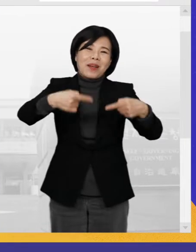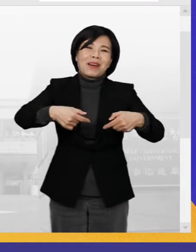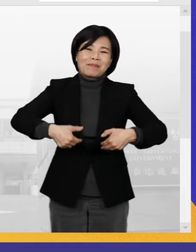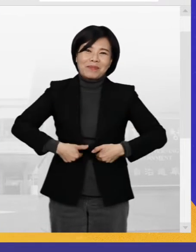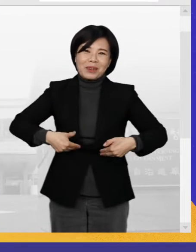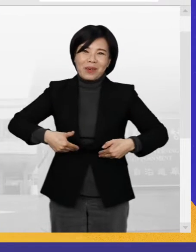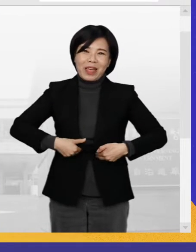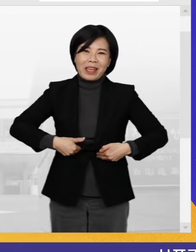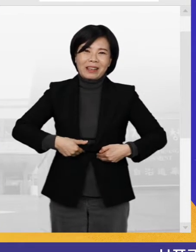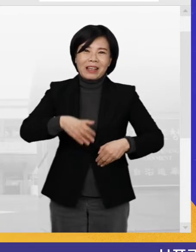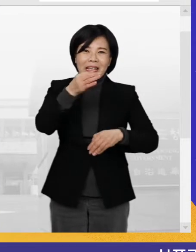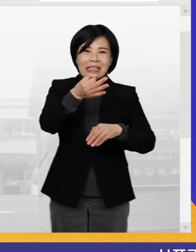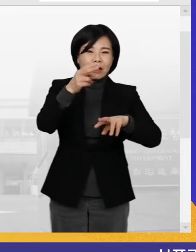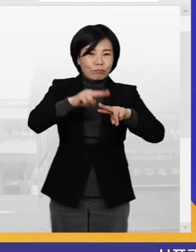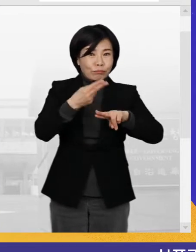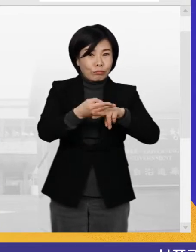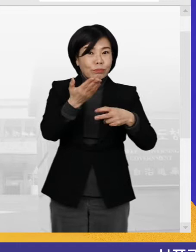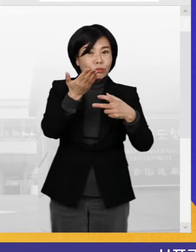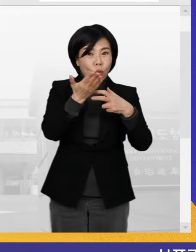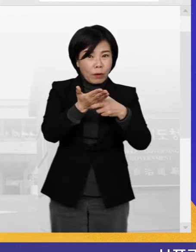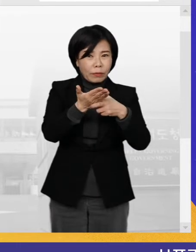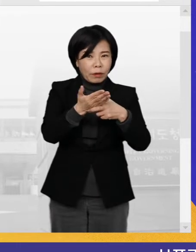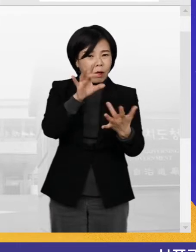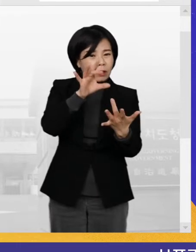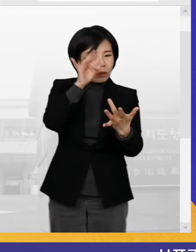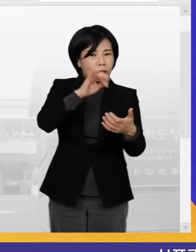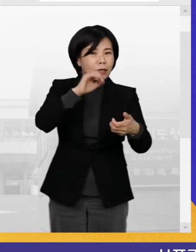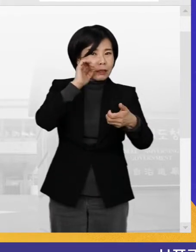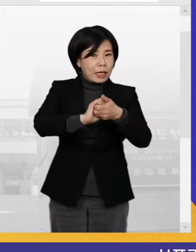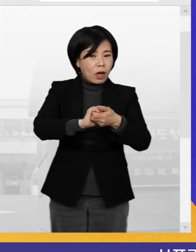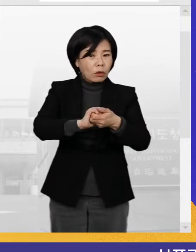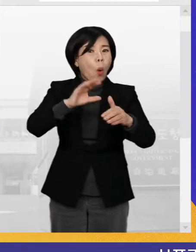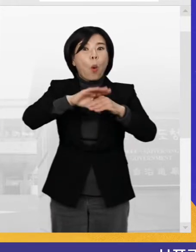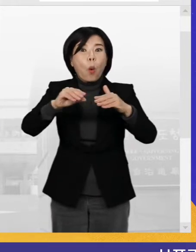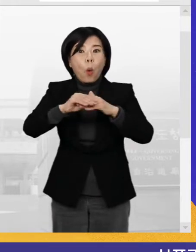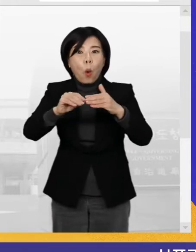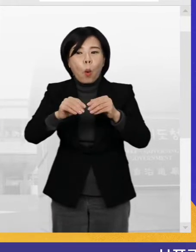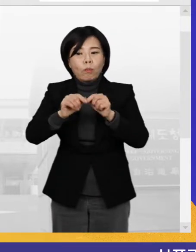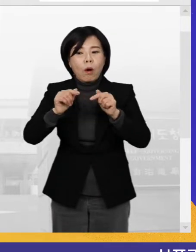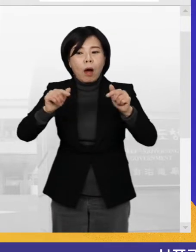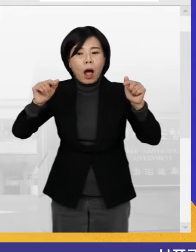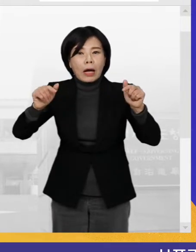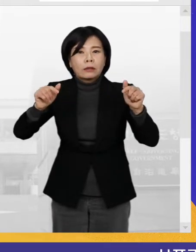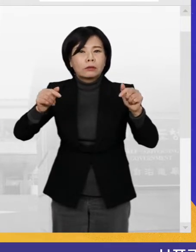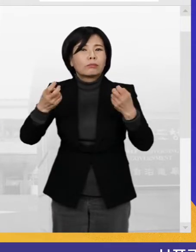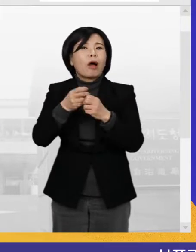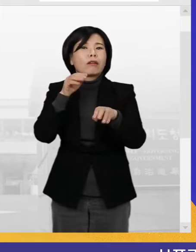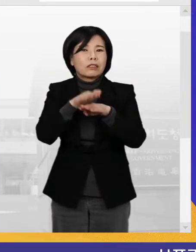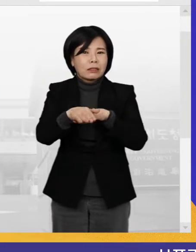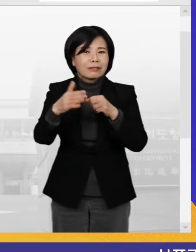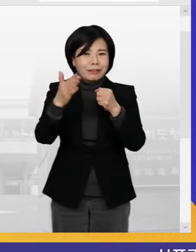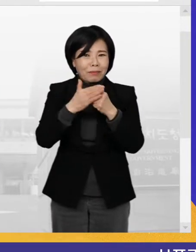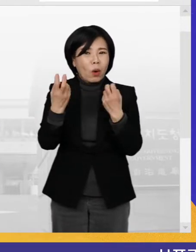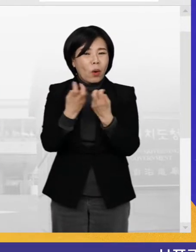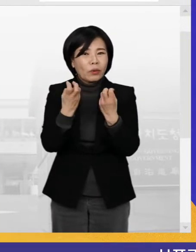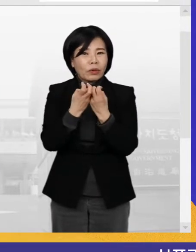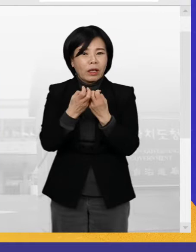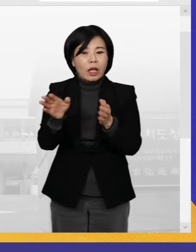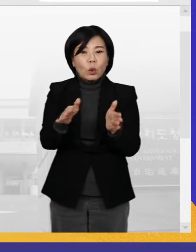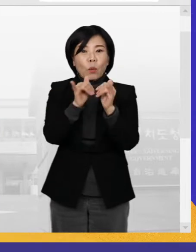무엇보다 중요합니다. 이게 상품권의 선택 제약 문제가 해소가 점차 될 수 있는 구조이기